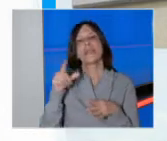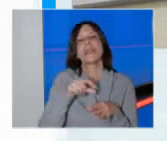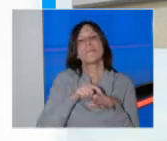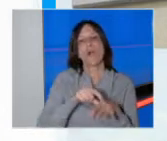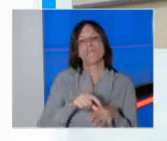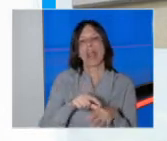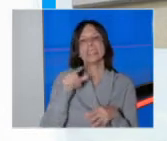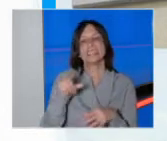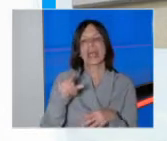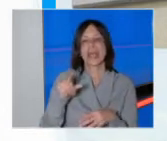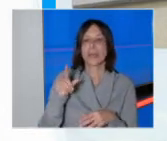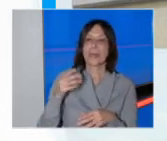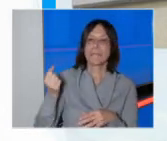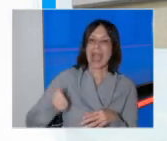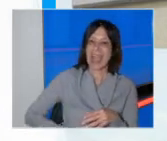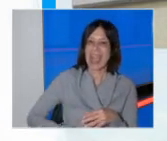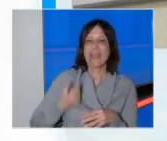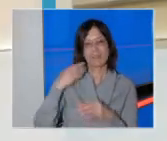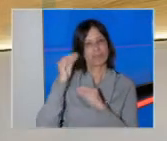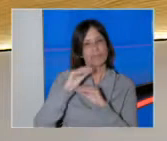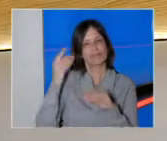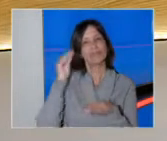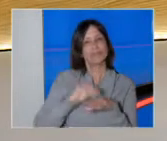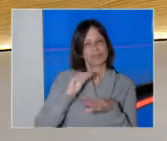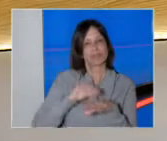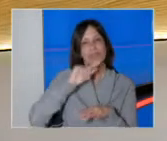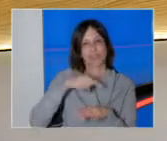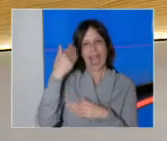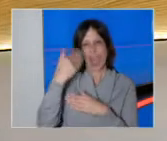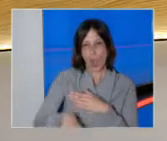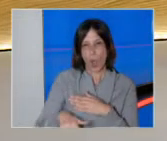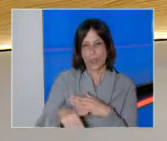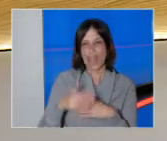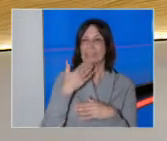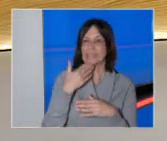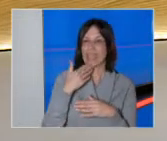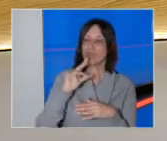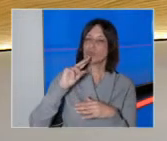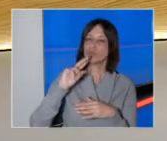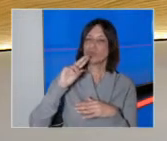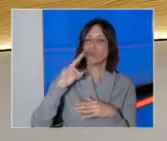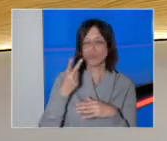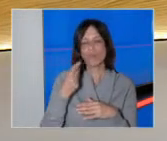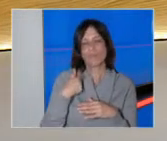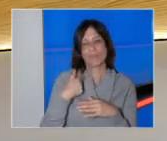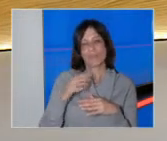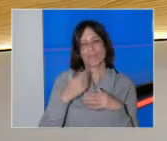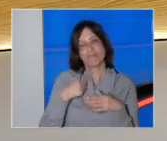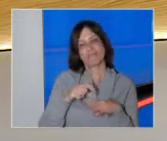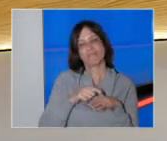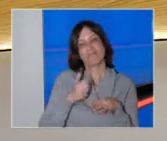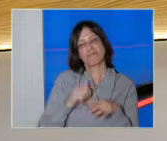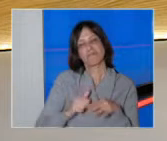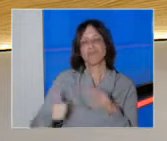המובילה כרגע היא בחרן. אנחנו נעדכן אתכם שבשעה האחרונה ישראל שוב מובילה על בחרן, כאילו שזה משנה. העיקר שיש פה